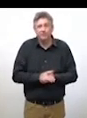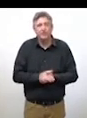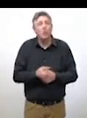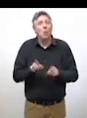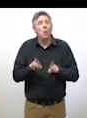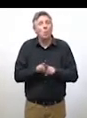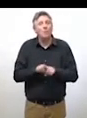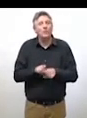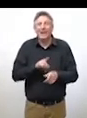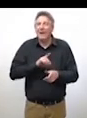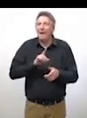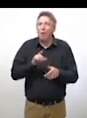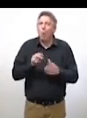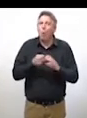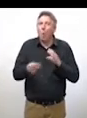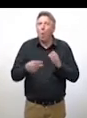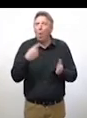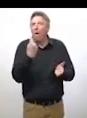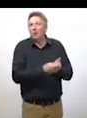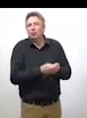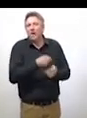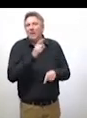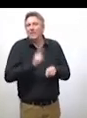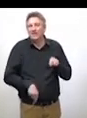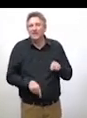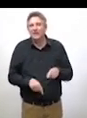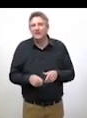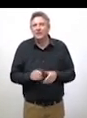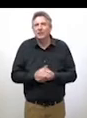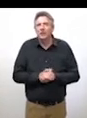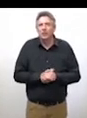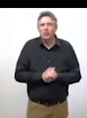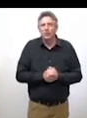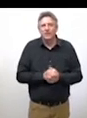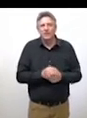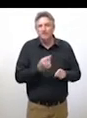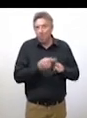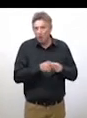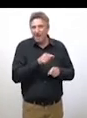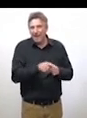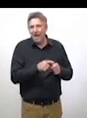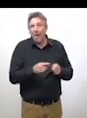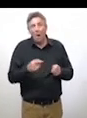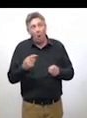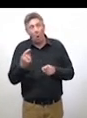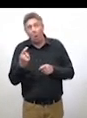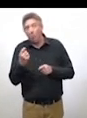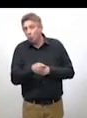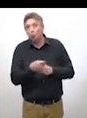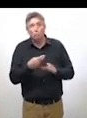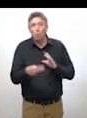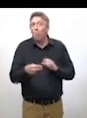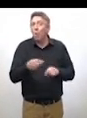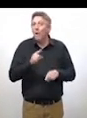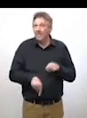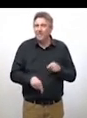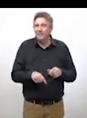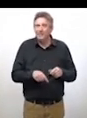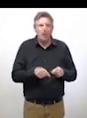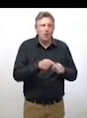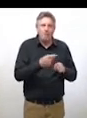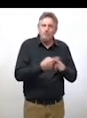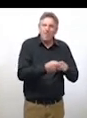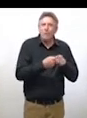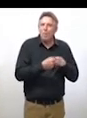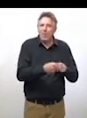l'interdiction de rachat en euros et de rendre la monnaie en euros sur ces monnaies-là. Ce point est très important et c'est là notamment que se fait toute la différence avec